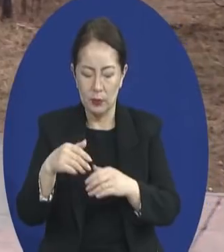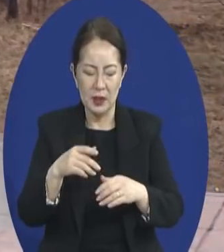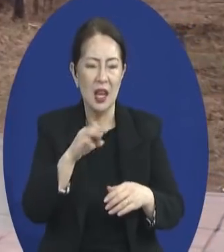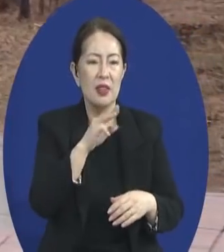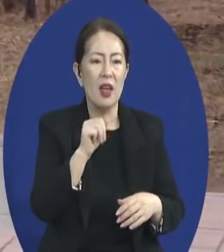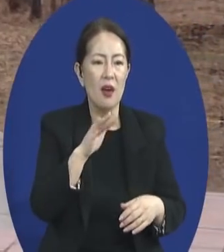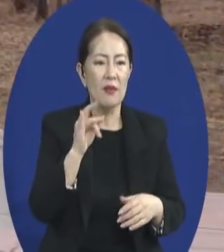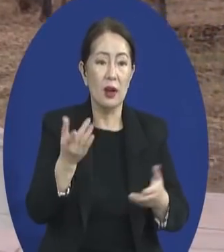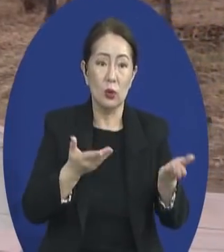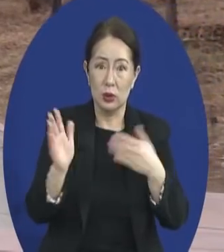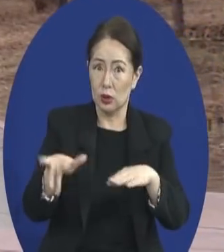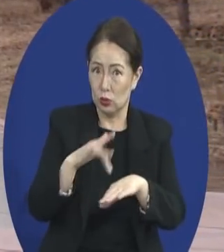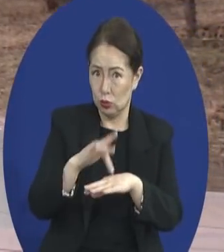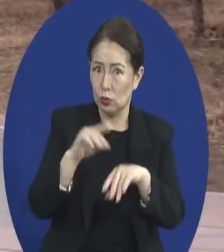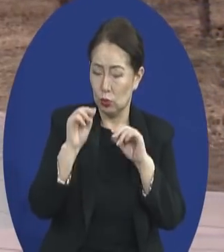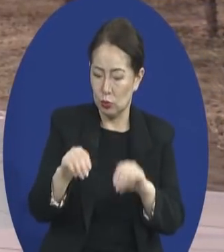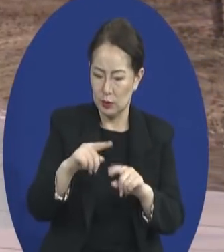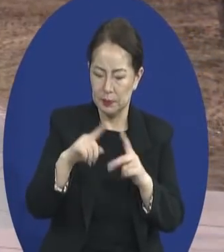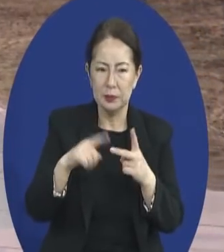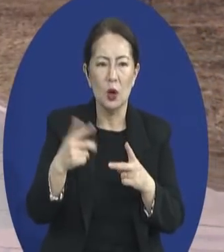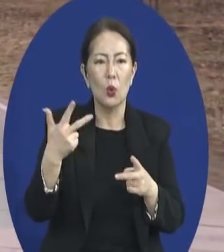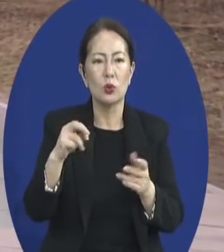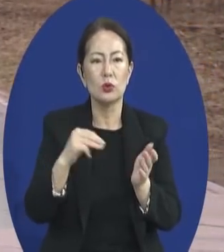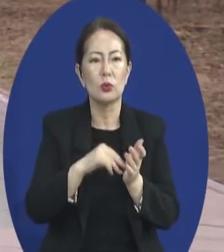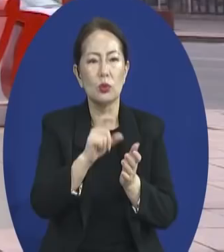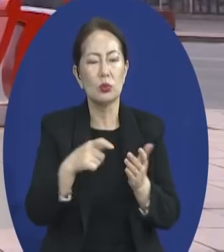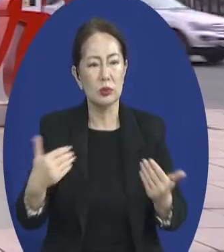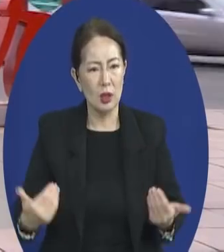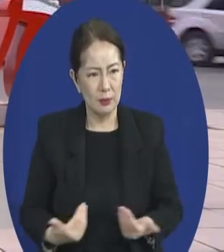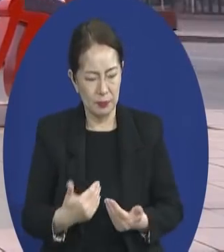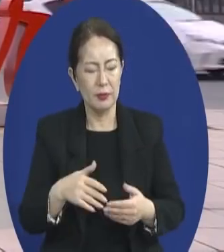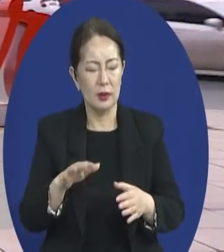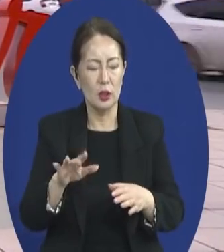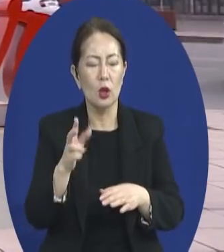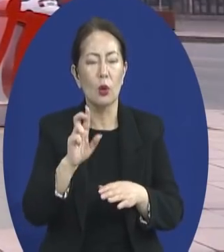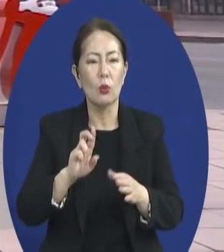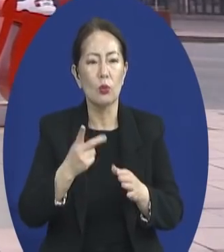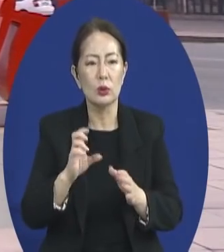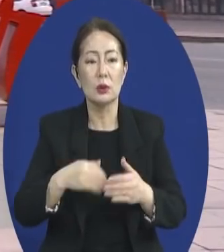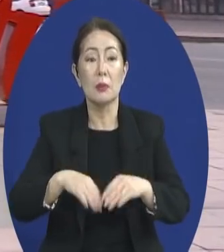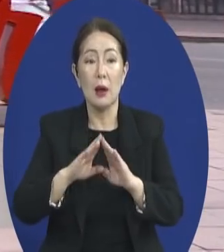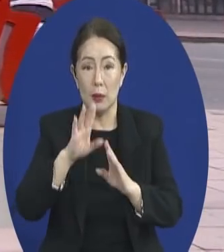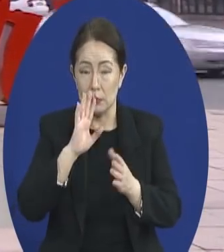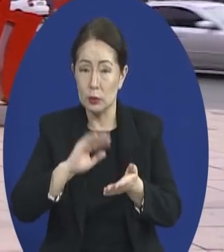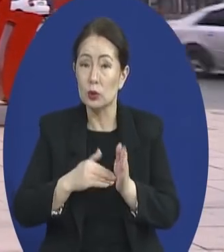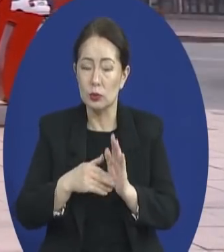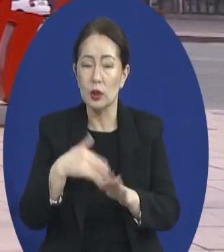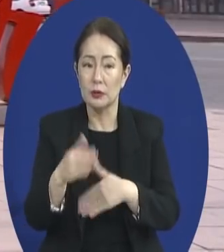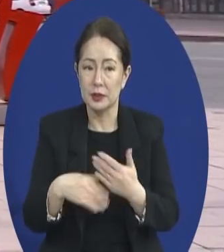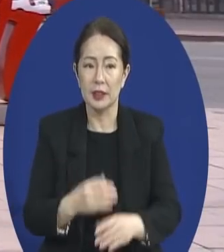логистикийн төв байхаас гадна 30 орчим мянган хүн оршин суурших суурьшлийн бүс байгуулан зэрэг төлөвлөлт хийгдэж байна.